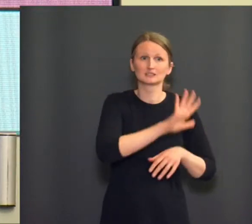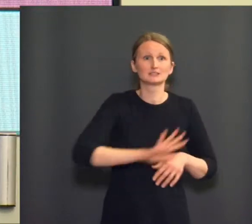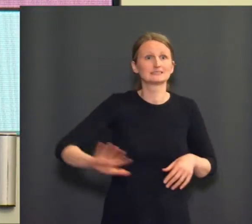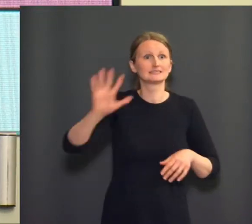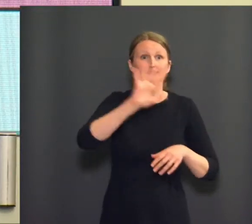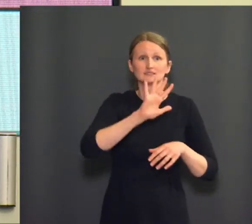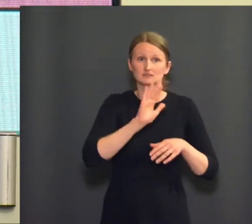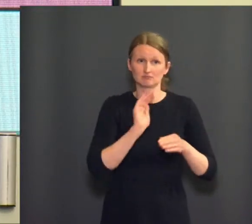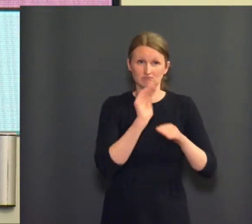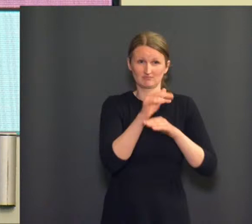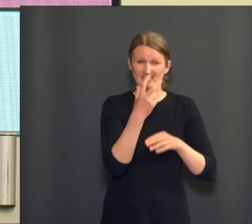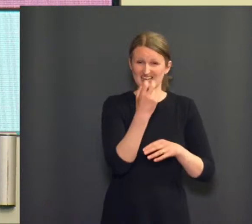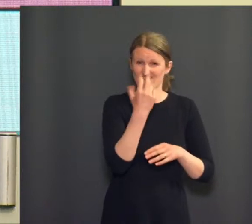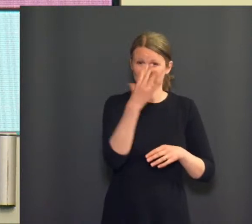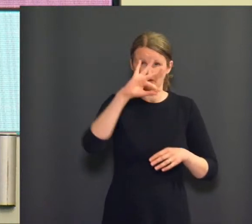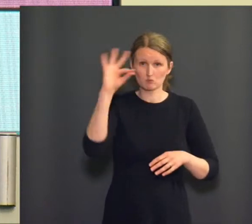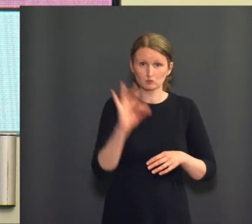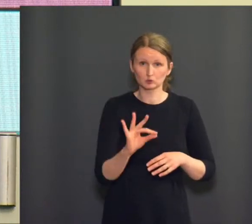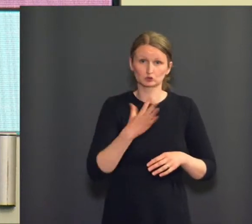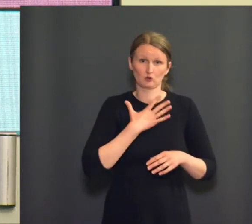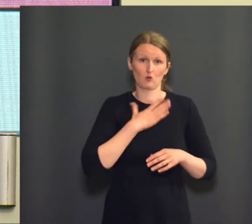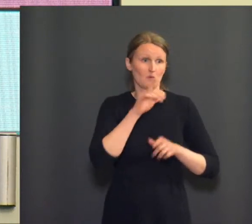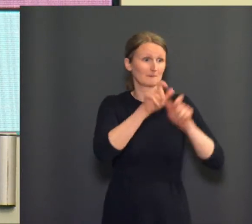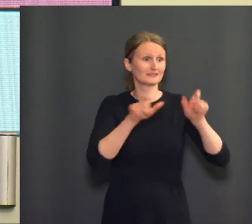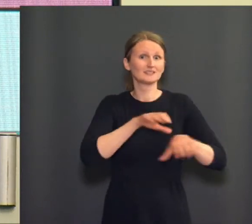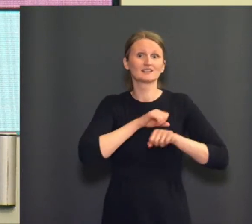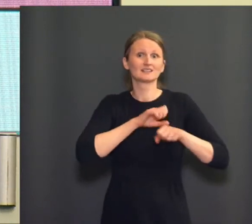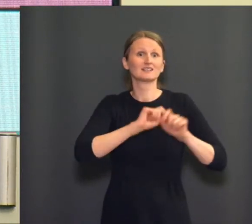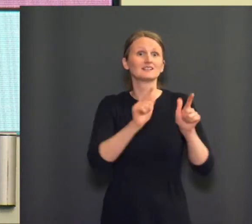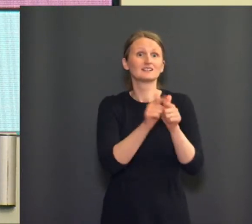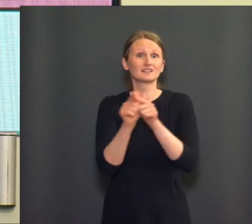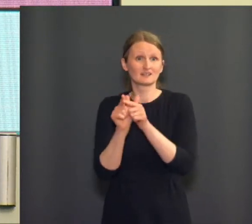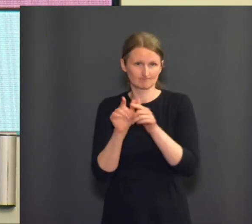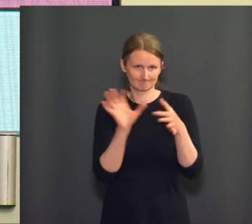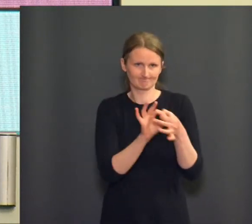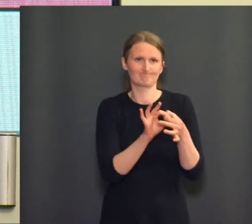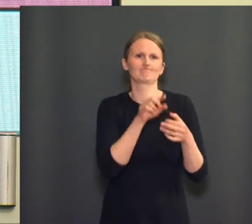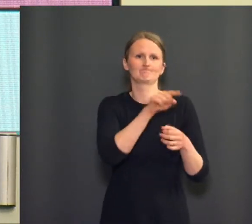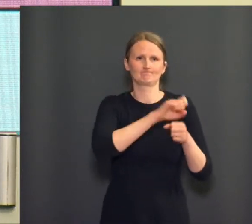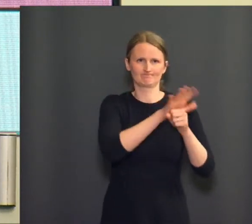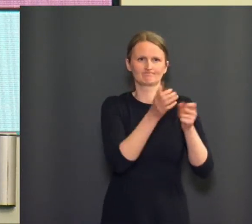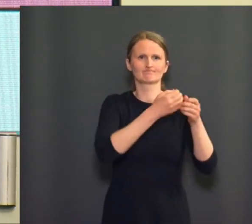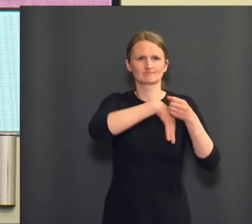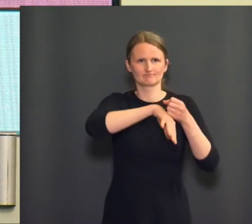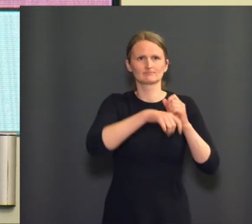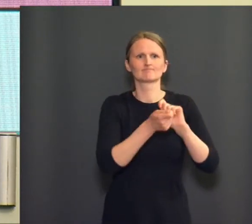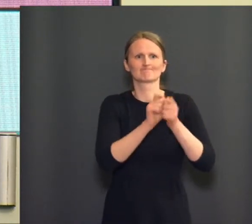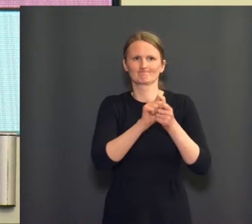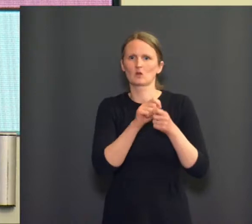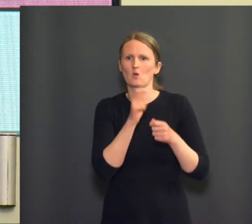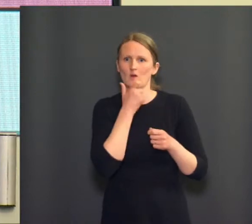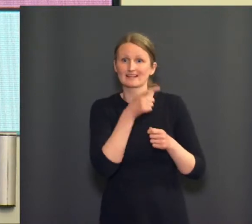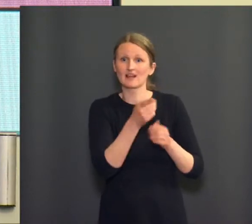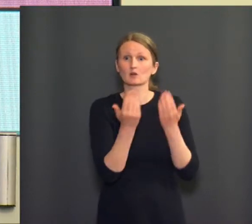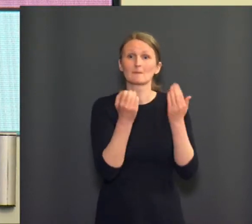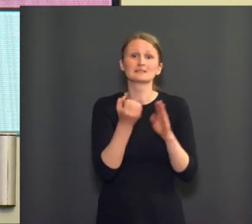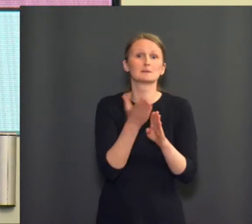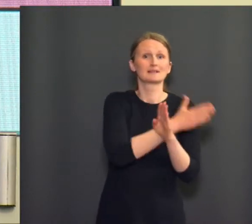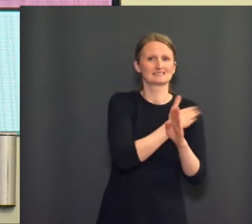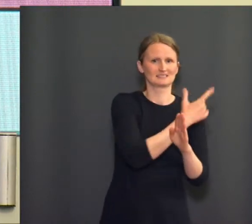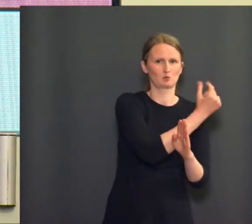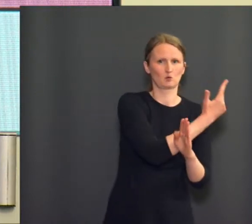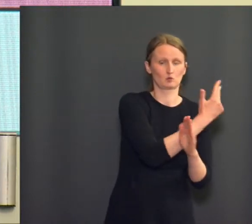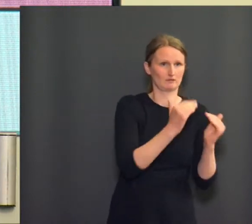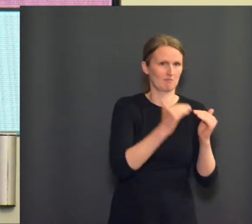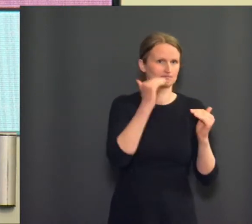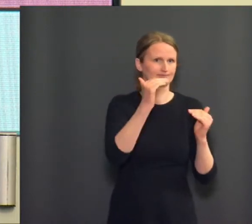les nouvelles contaminations. C'était 78% la semaine précédente. Il est en train d'écraser, si on peut dire, les autres variants,